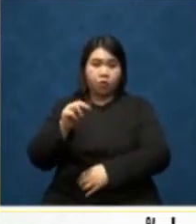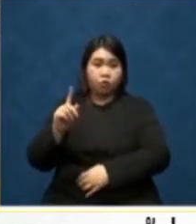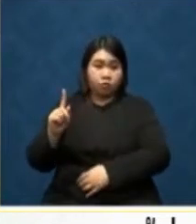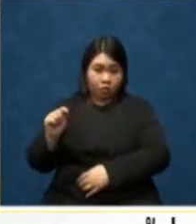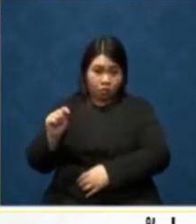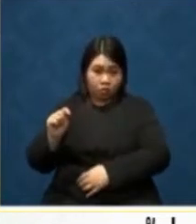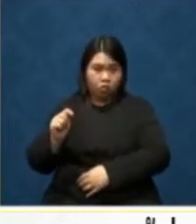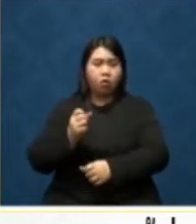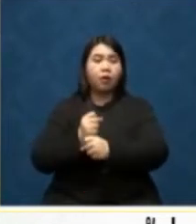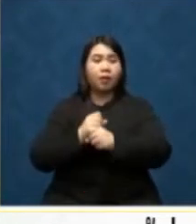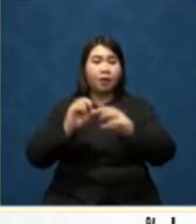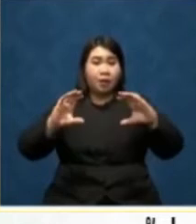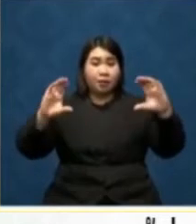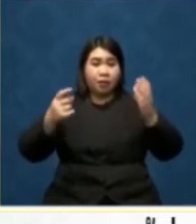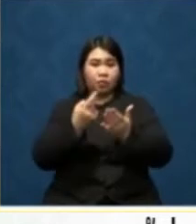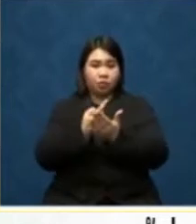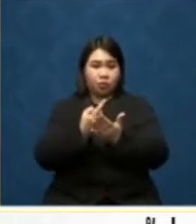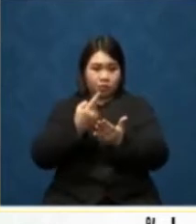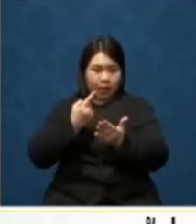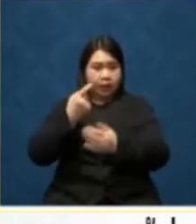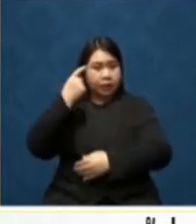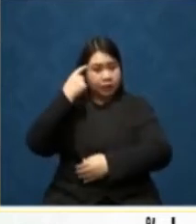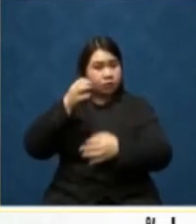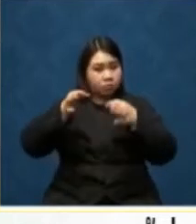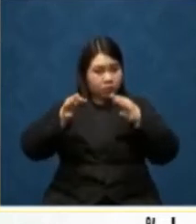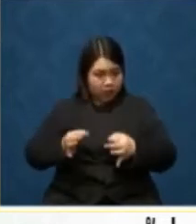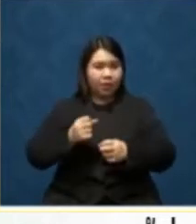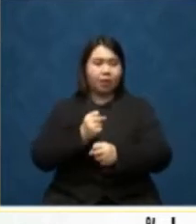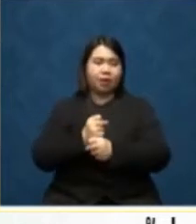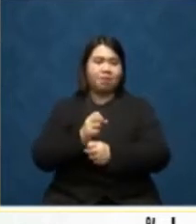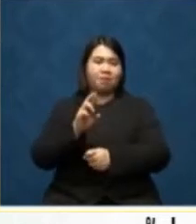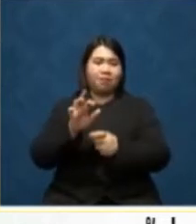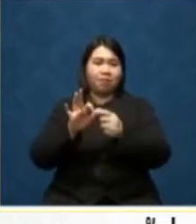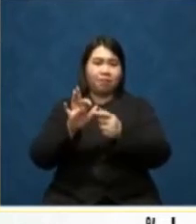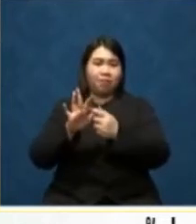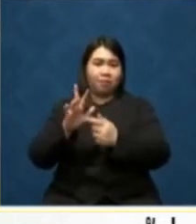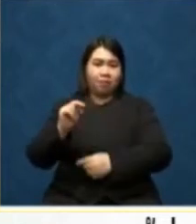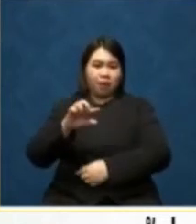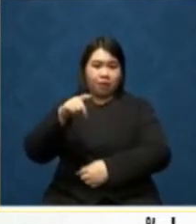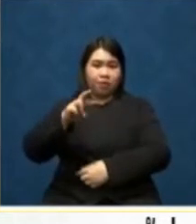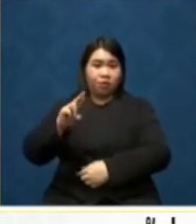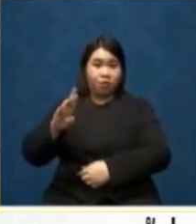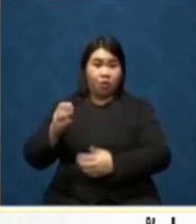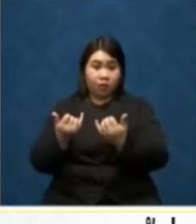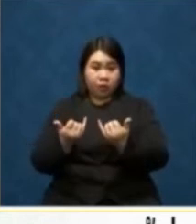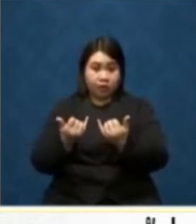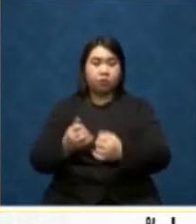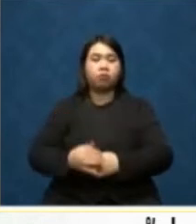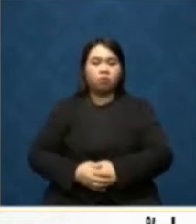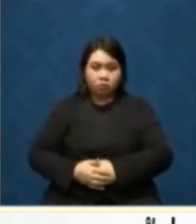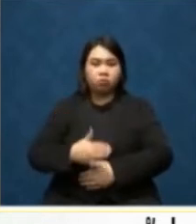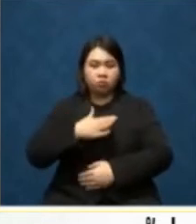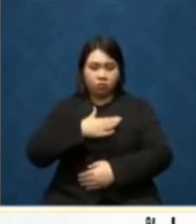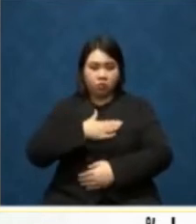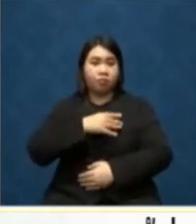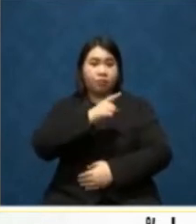ทางรัฐมิติท่านรัมิตินะครัที่ใฐานะเป็ตัวแทงของรฐบาลที่เปคนตัสนใจสอกรักภาชนวสา